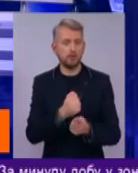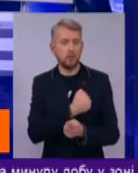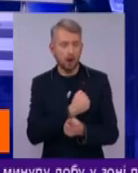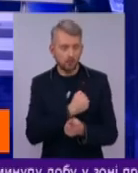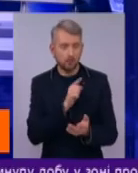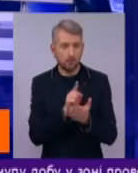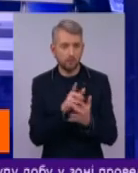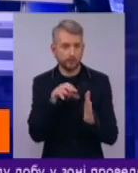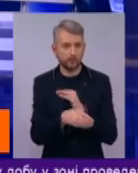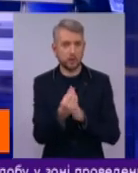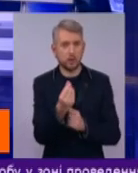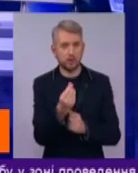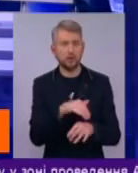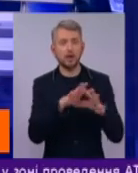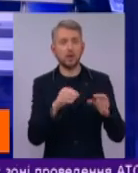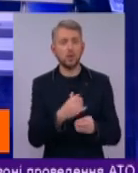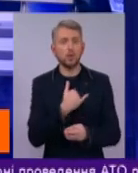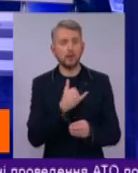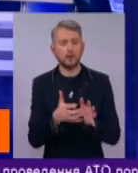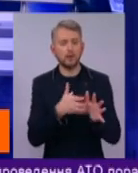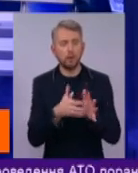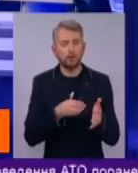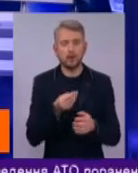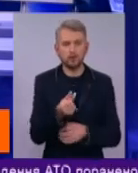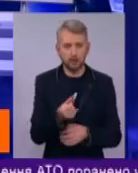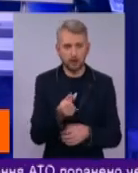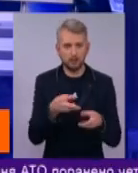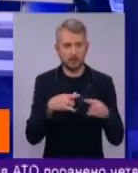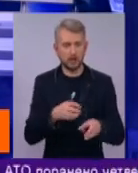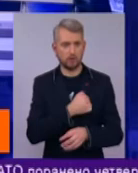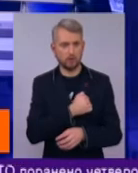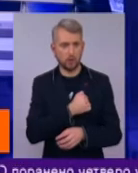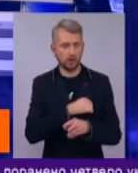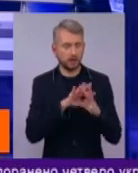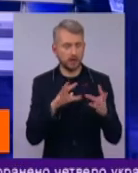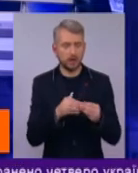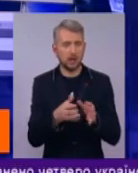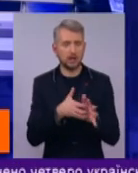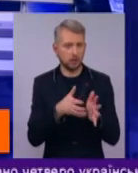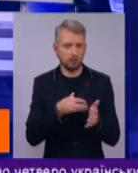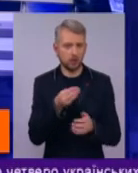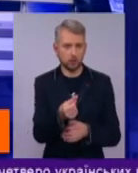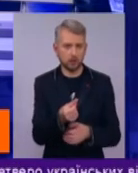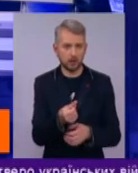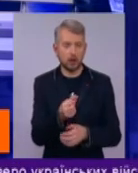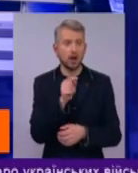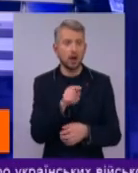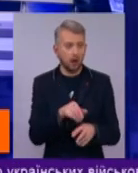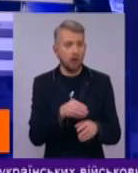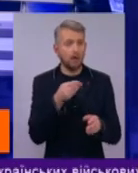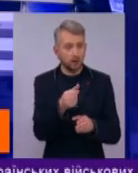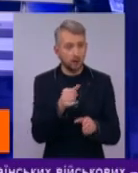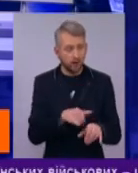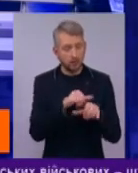фінанси вливатись. І взагалі в нас недофінансування Міністерства оборони, взагалі недофінансування. Воно збільшується з